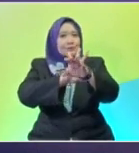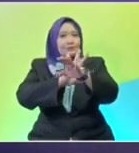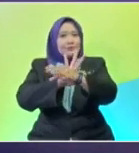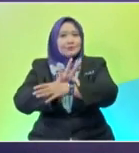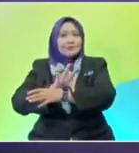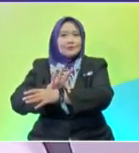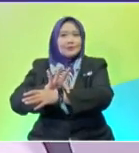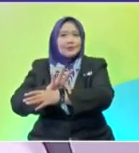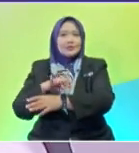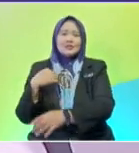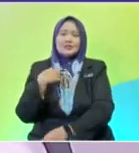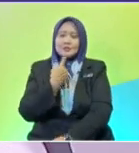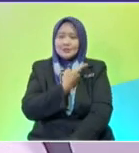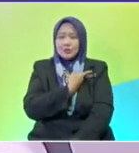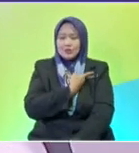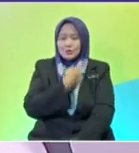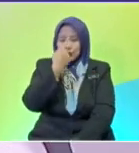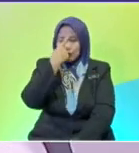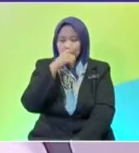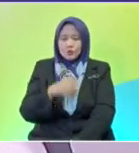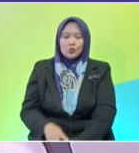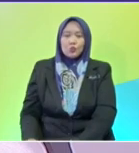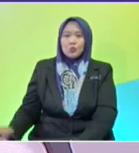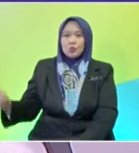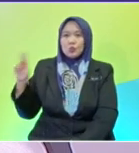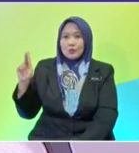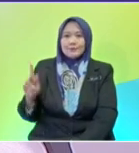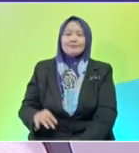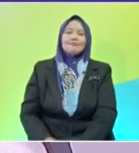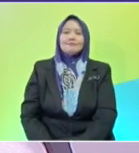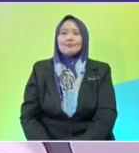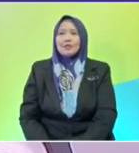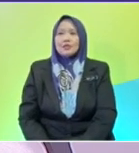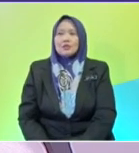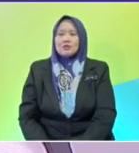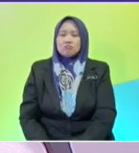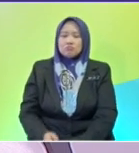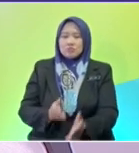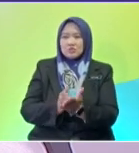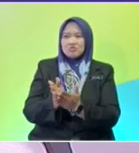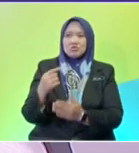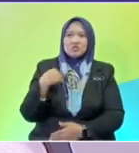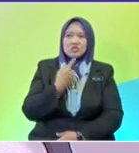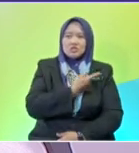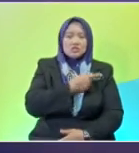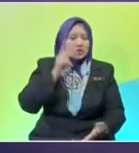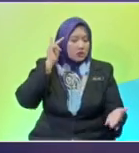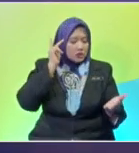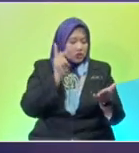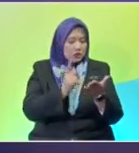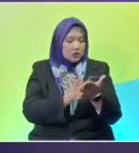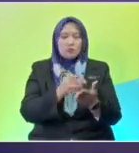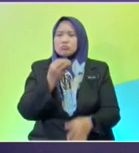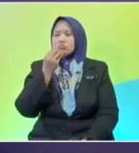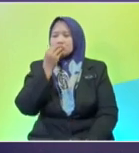seterusnya kita akan kenal makanan tidak berhasil Oke kalau depan ya dia